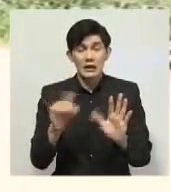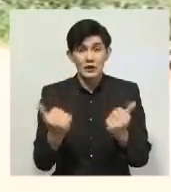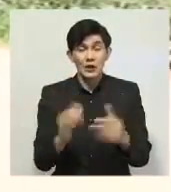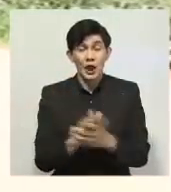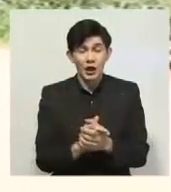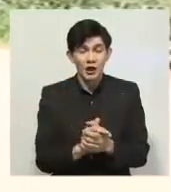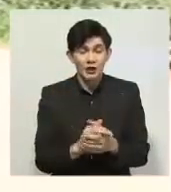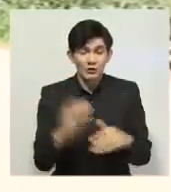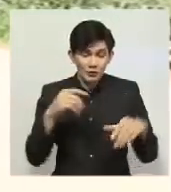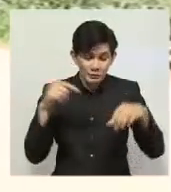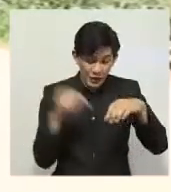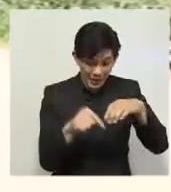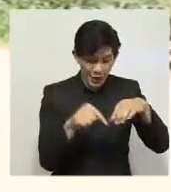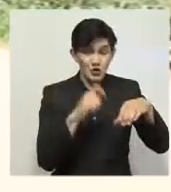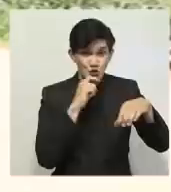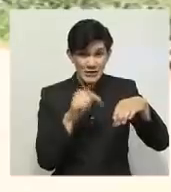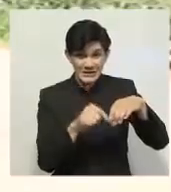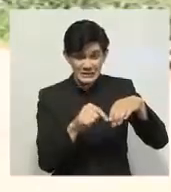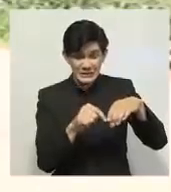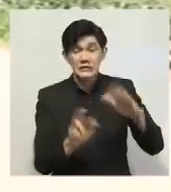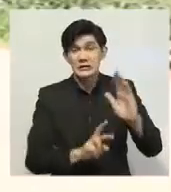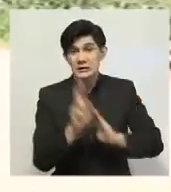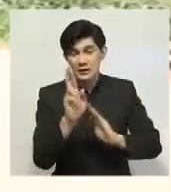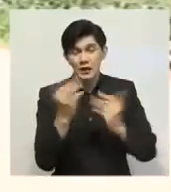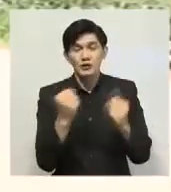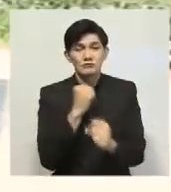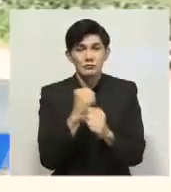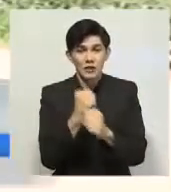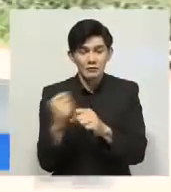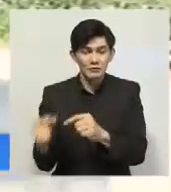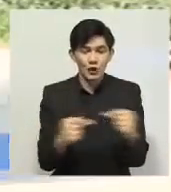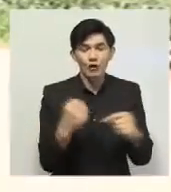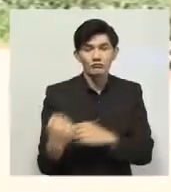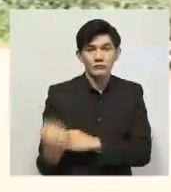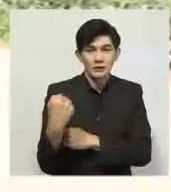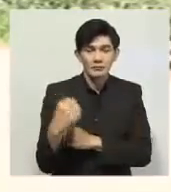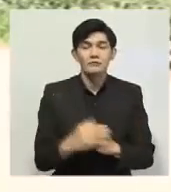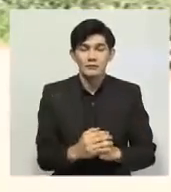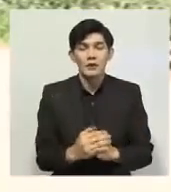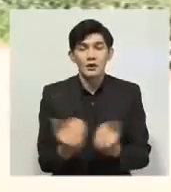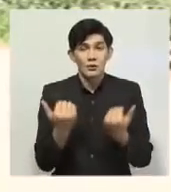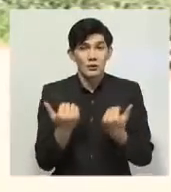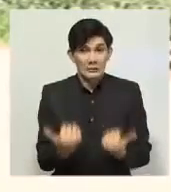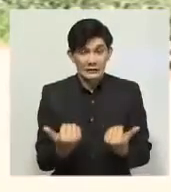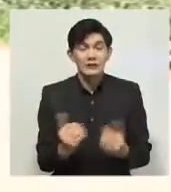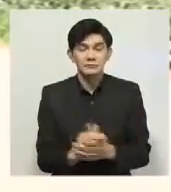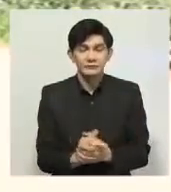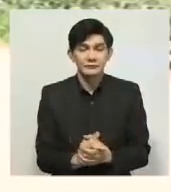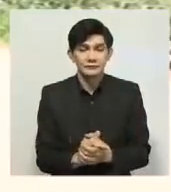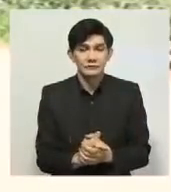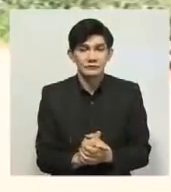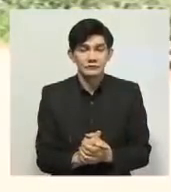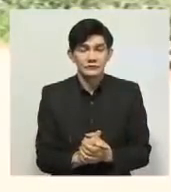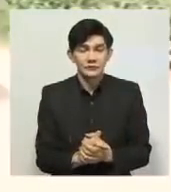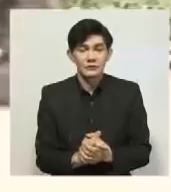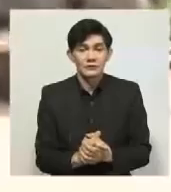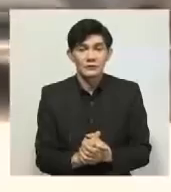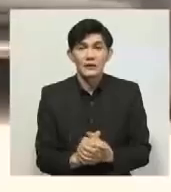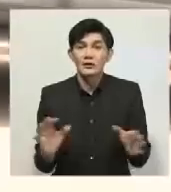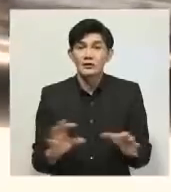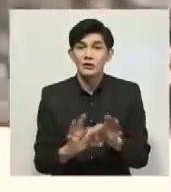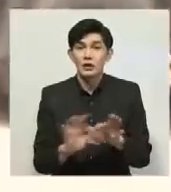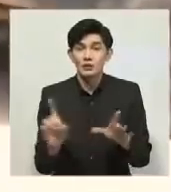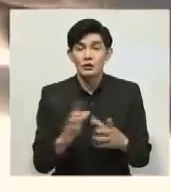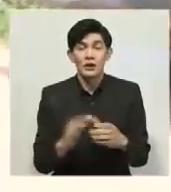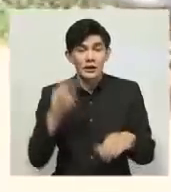ำหลวงขุนน้ำนางนอนอำเภอแม่สายจังหวัดเชียงรายแห่งนี้ยังคงปฏิบัติการอย่างเข้มข้นนะครับในวันนี้รวมทั้งมีความคืบหน้าในเรื่องของ